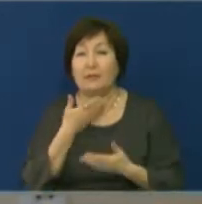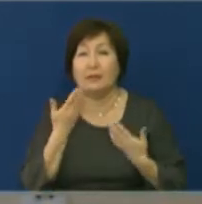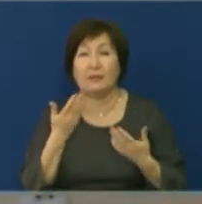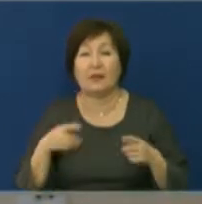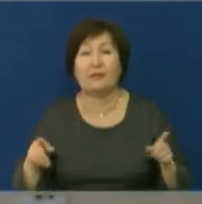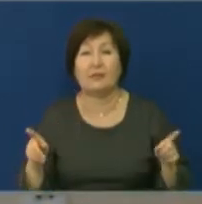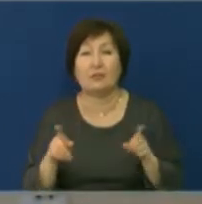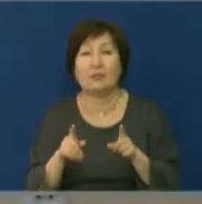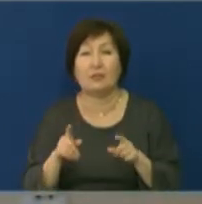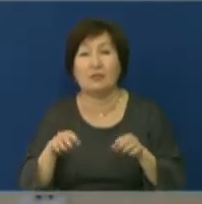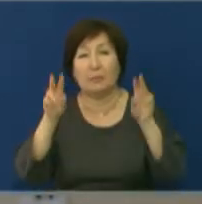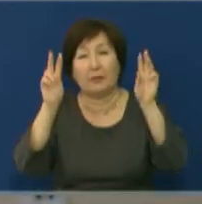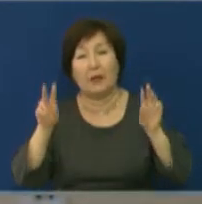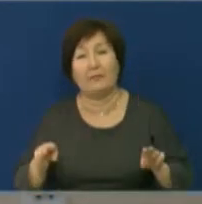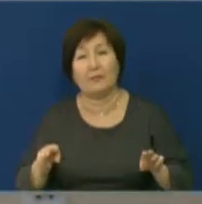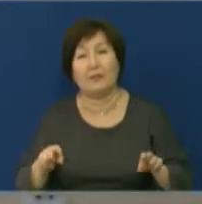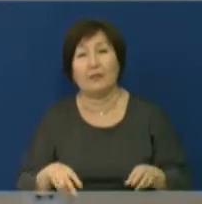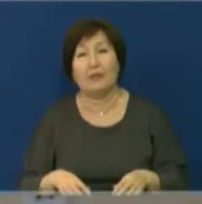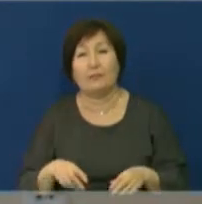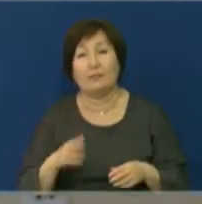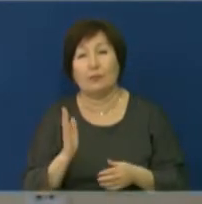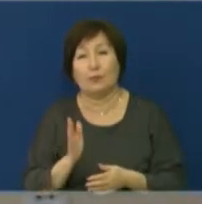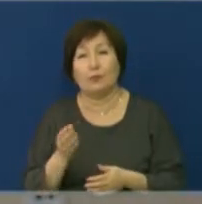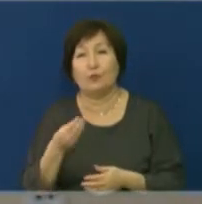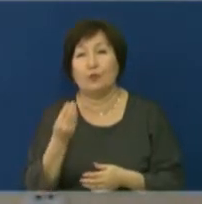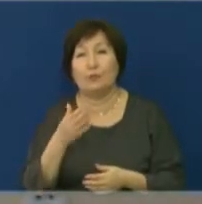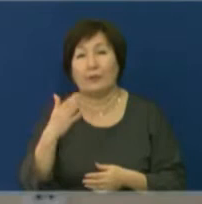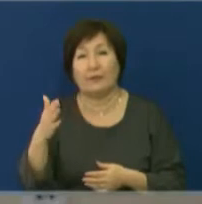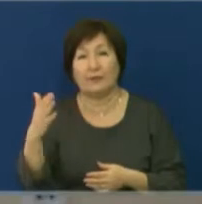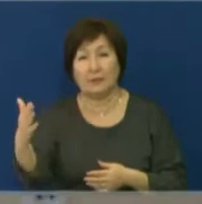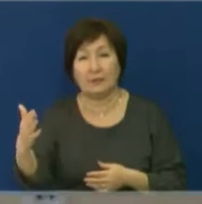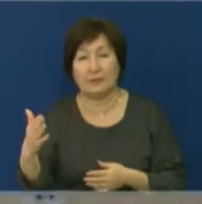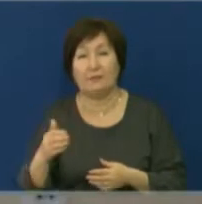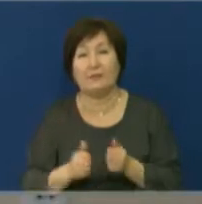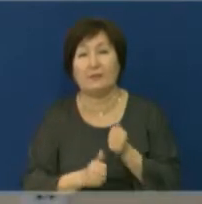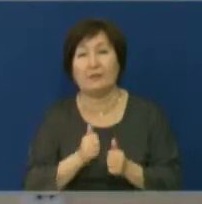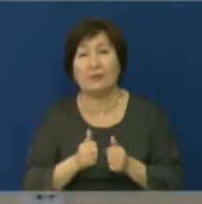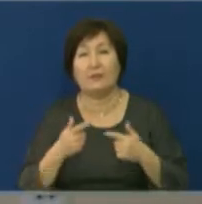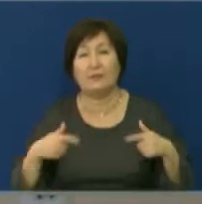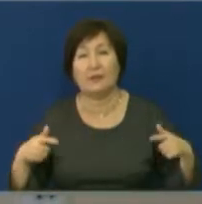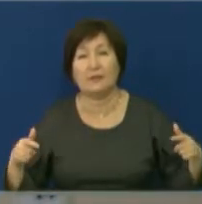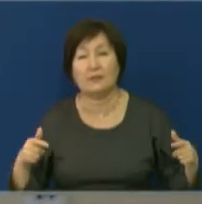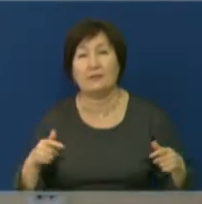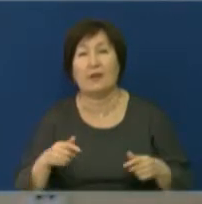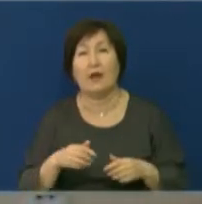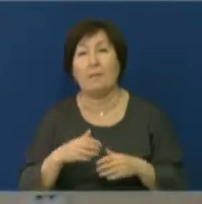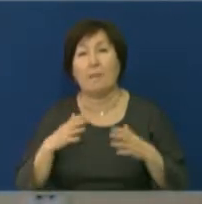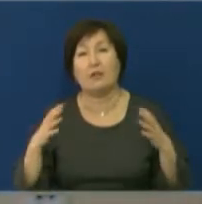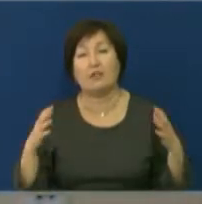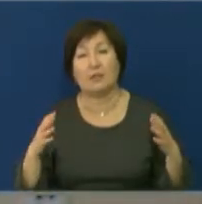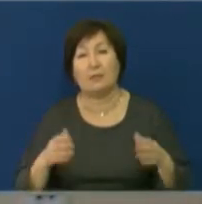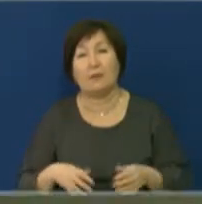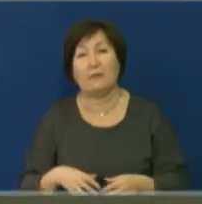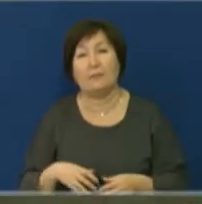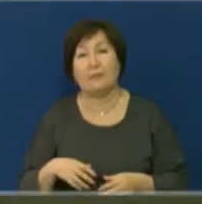последующие годы будут проводиться много фестивалей подобного масштаба. И мы планируем принимать участие по возможности в каждом из